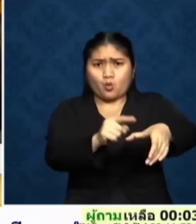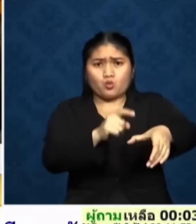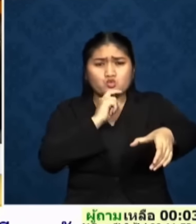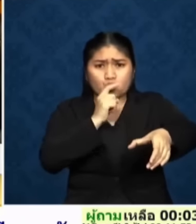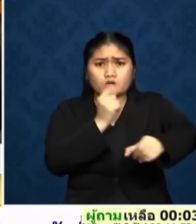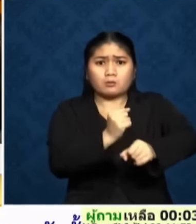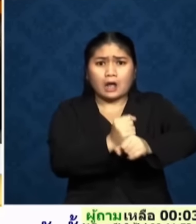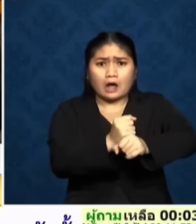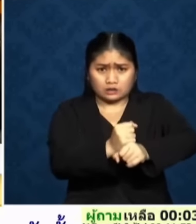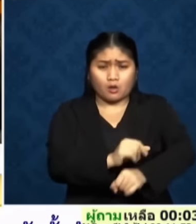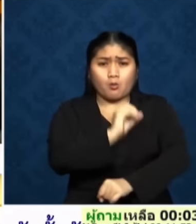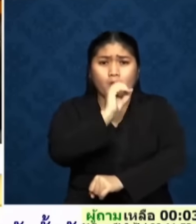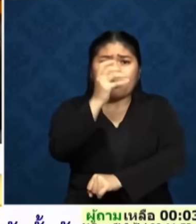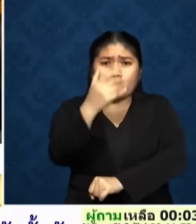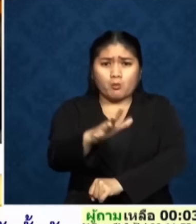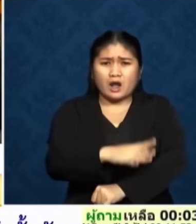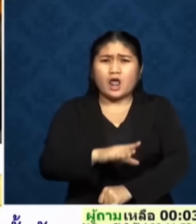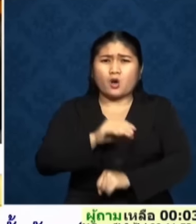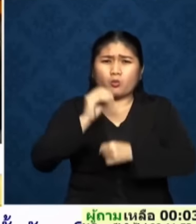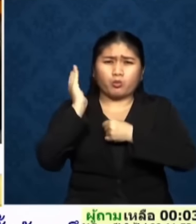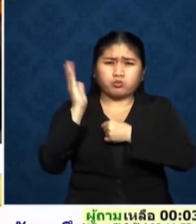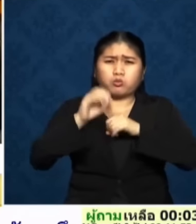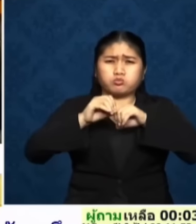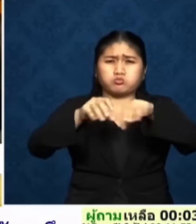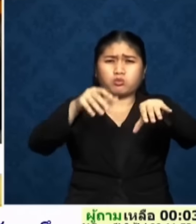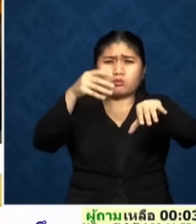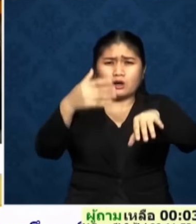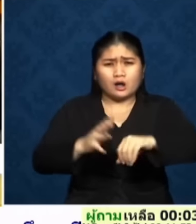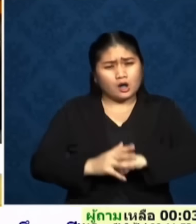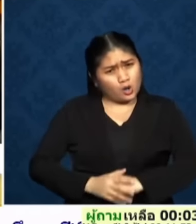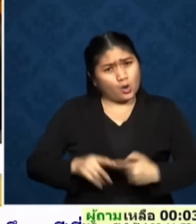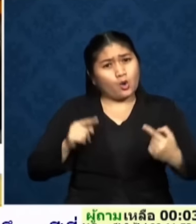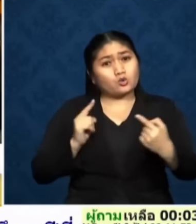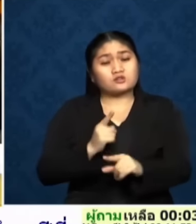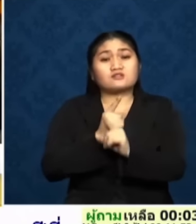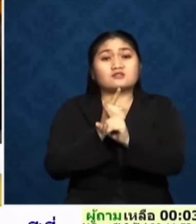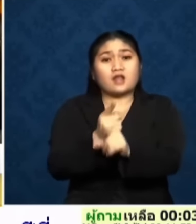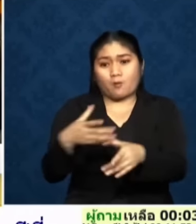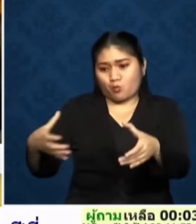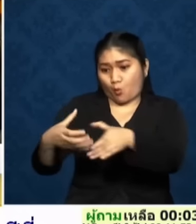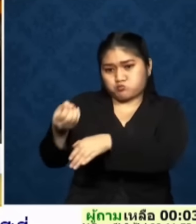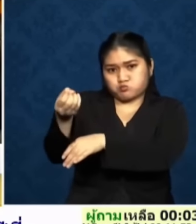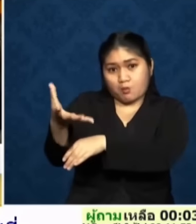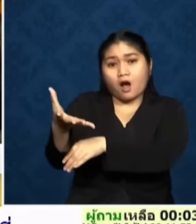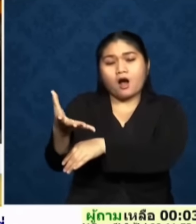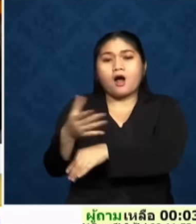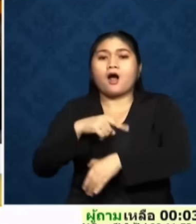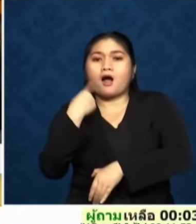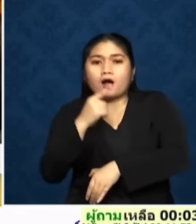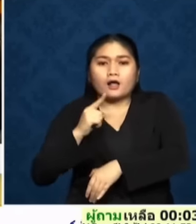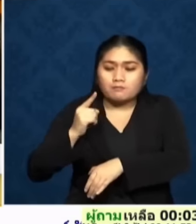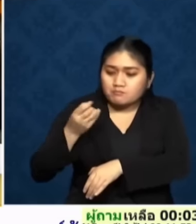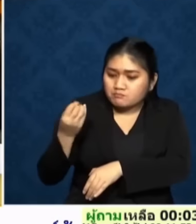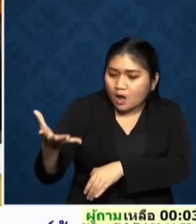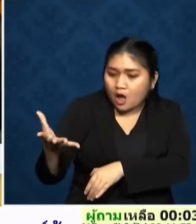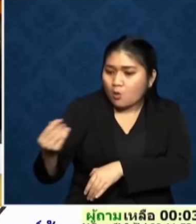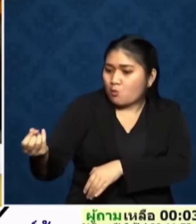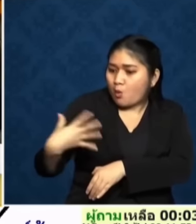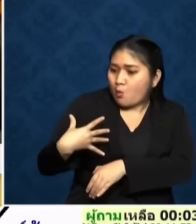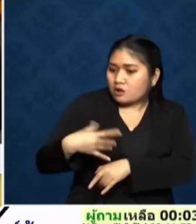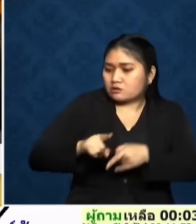ดกันชัดเจนแล้วก็แถลงต่อสภาแล้วว่าเราจะเอาตามเสียงส่วนใหญ่เสียงส่วนใหญ่ที่เราฟังมาคือเขาไม่เอา